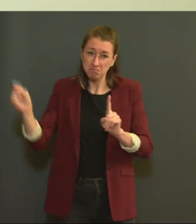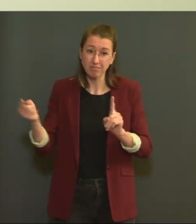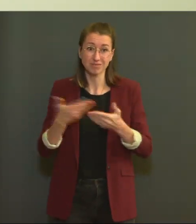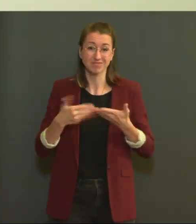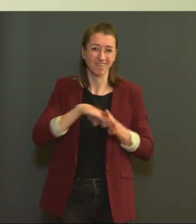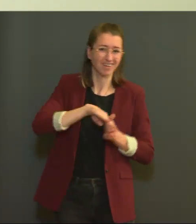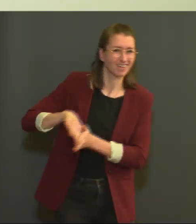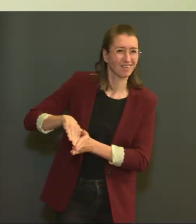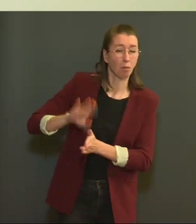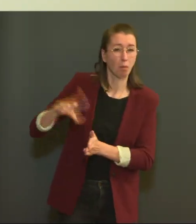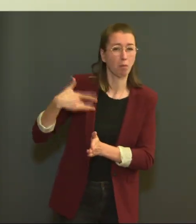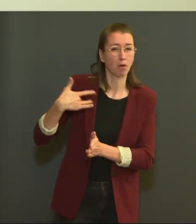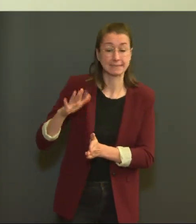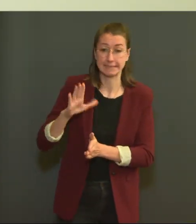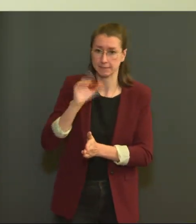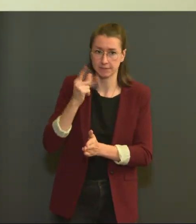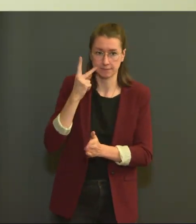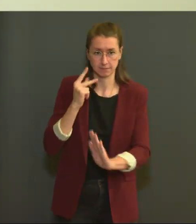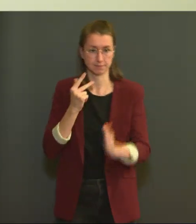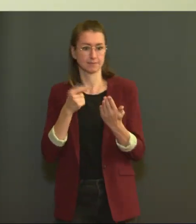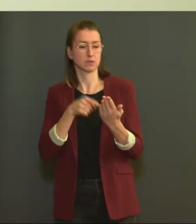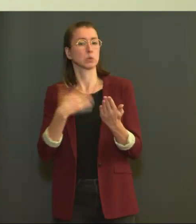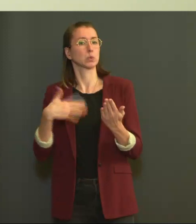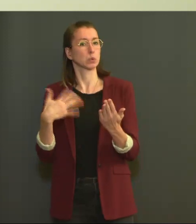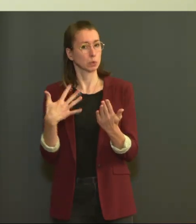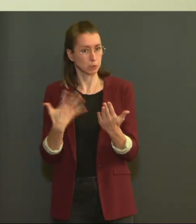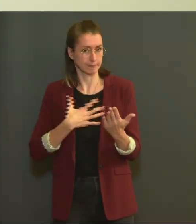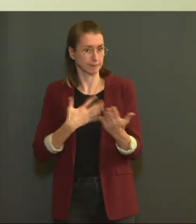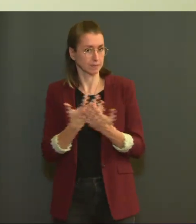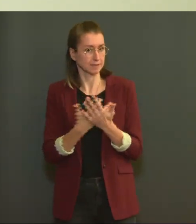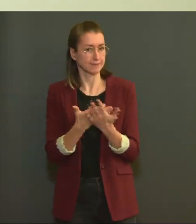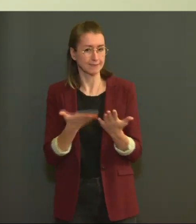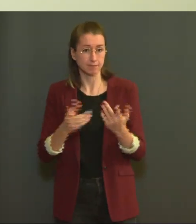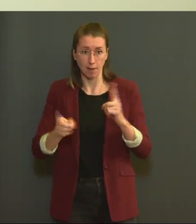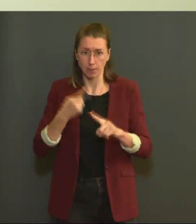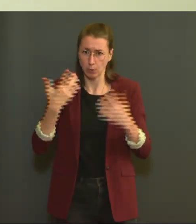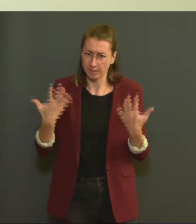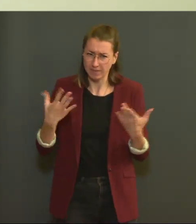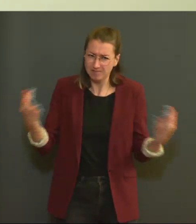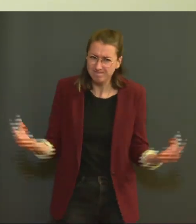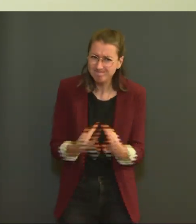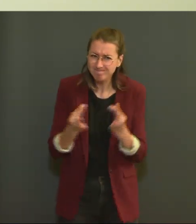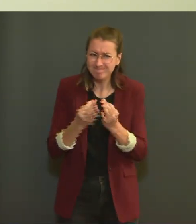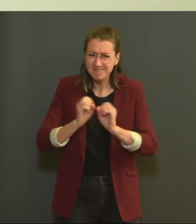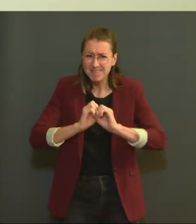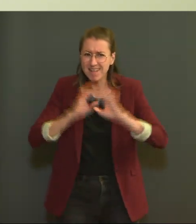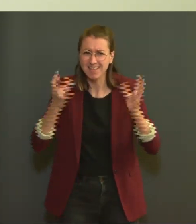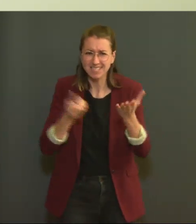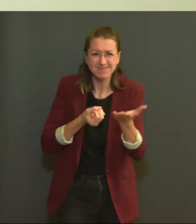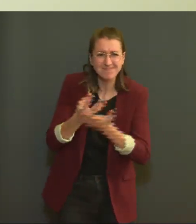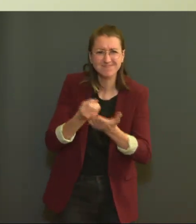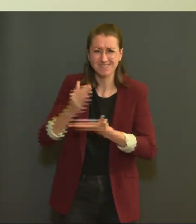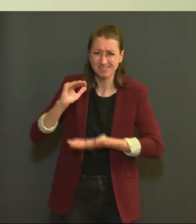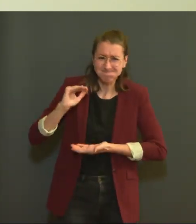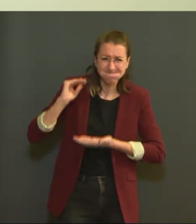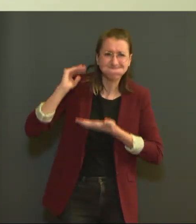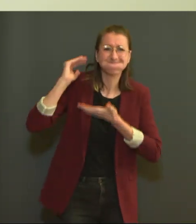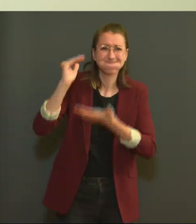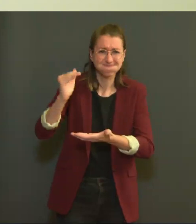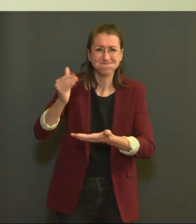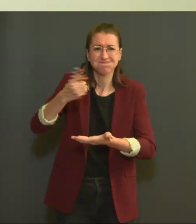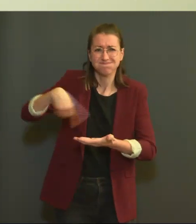uiteindelijk informatie voor het bedrijf uiteindelijk. en dat we vandaag besloten hebben we besloten dat dit hebben.